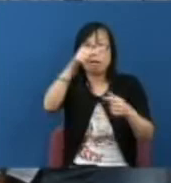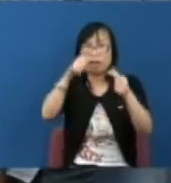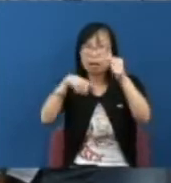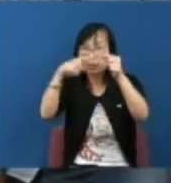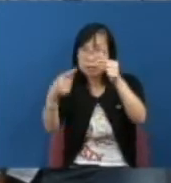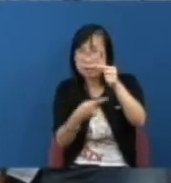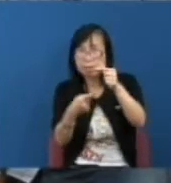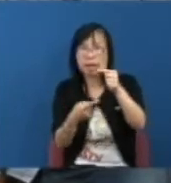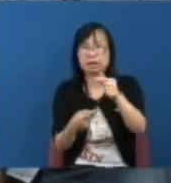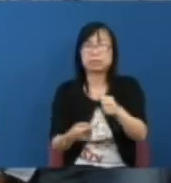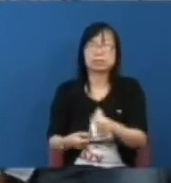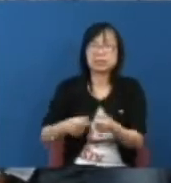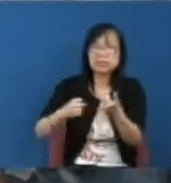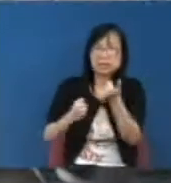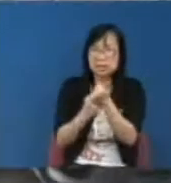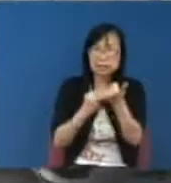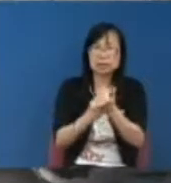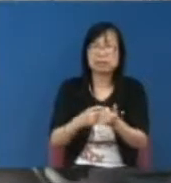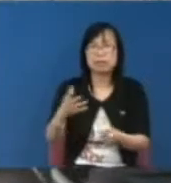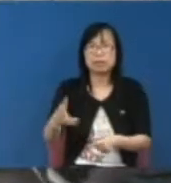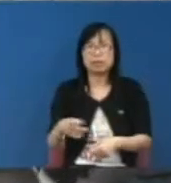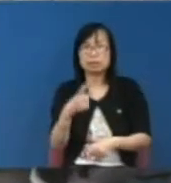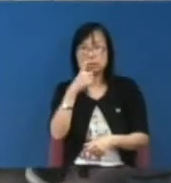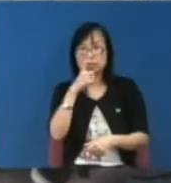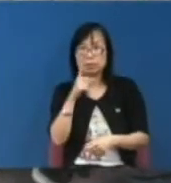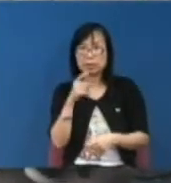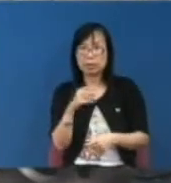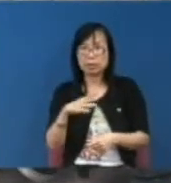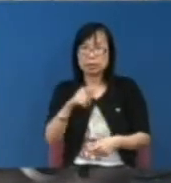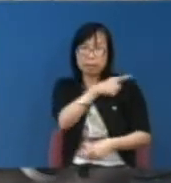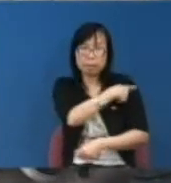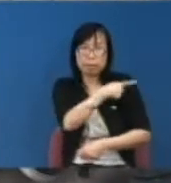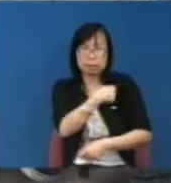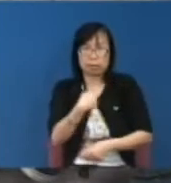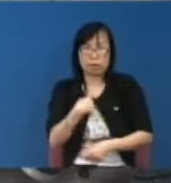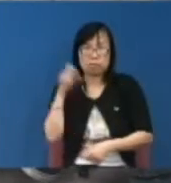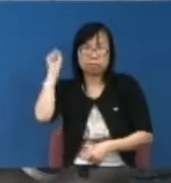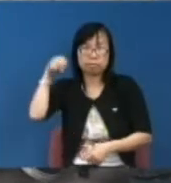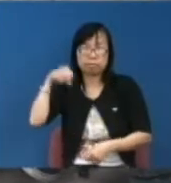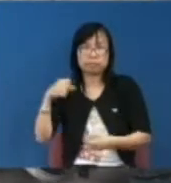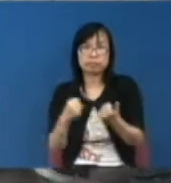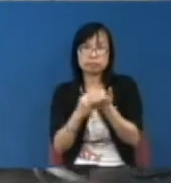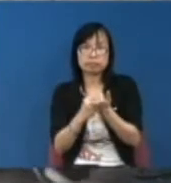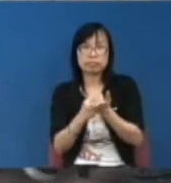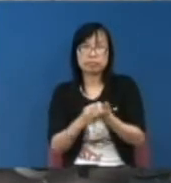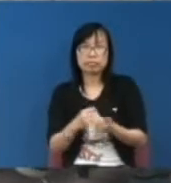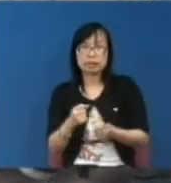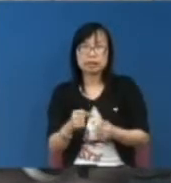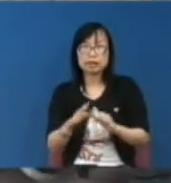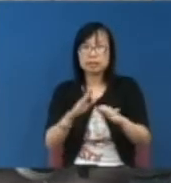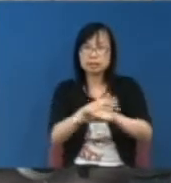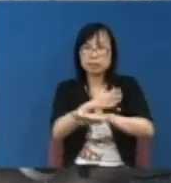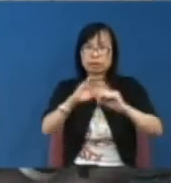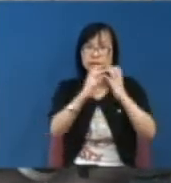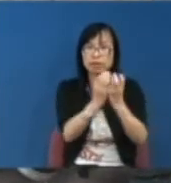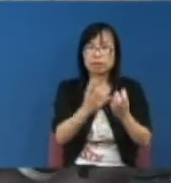應該要加支持啦。咁而陳英龍博士亦都話：喂，我哋肯支持呢啲咁嘅 NGO 啊，去推動。咁你